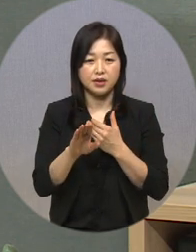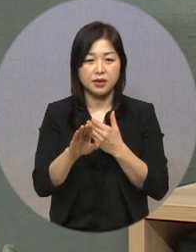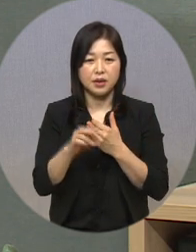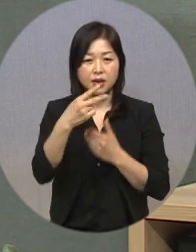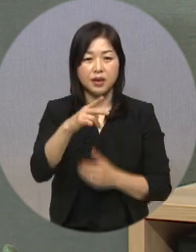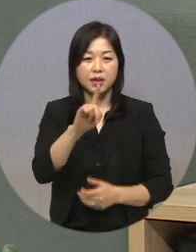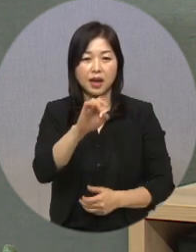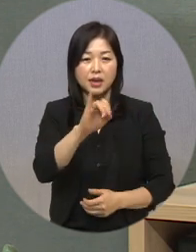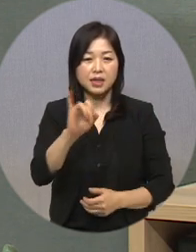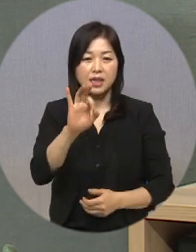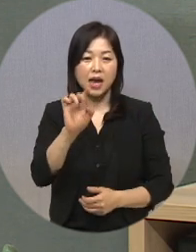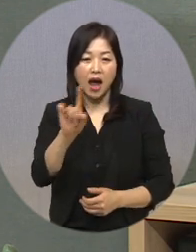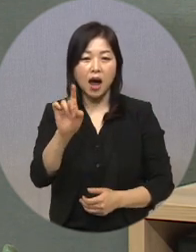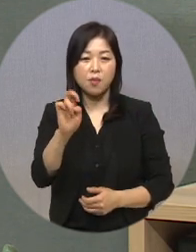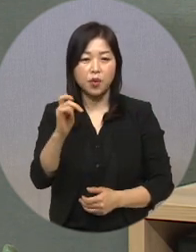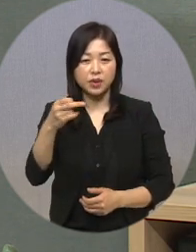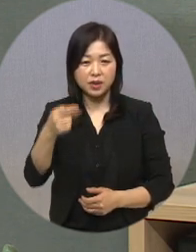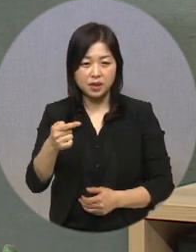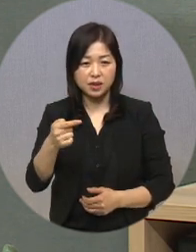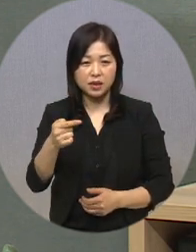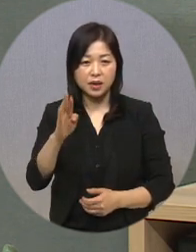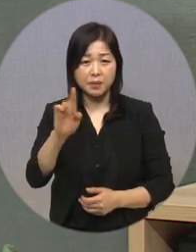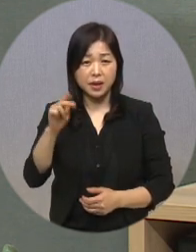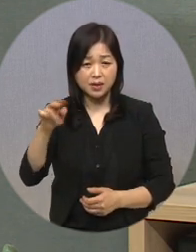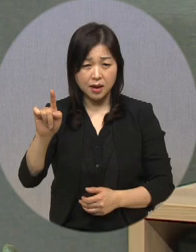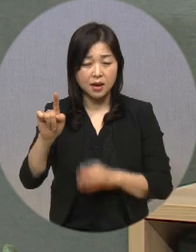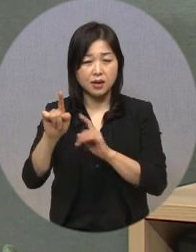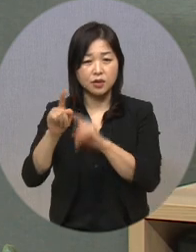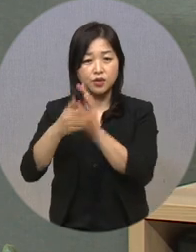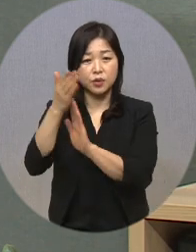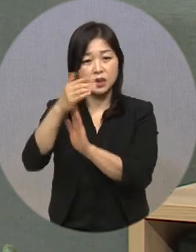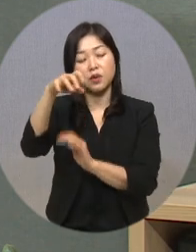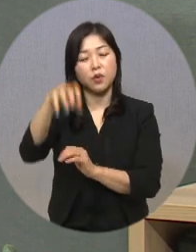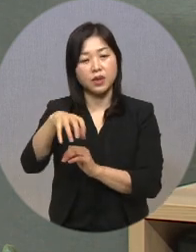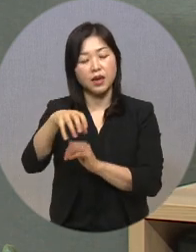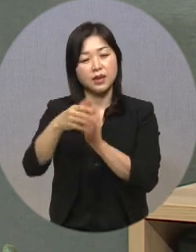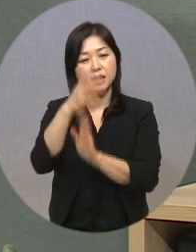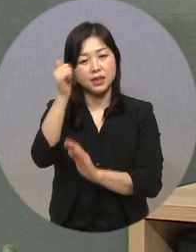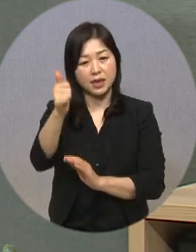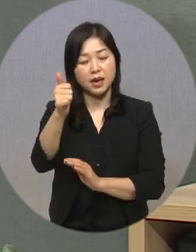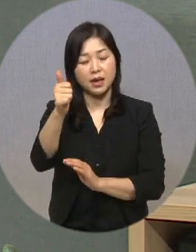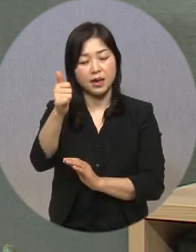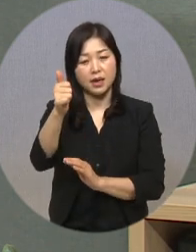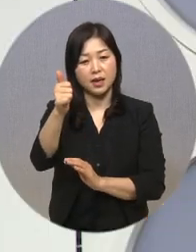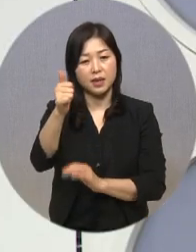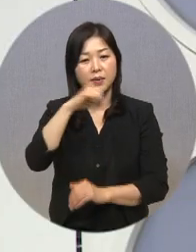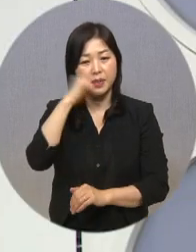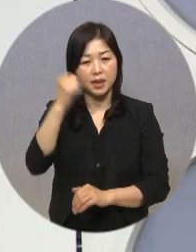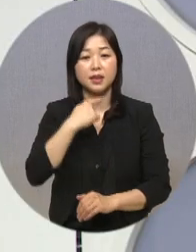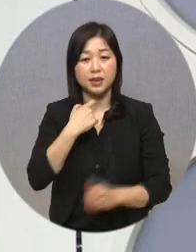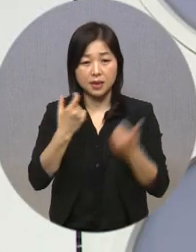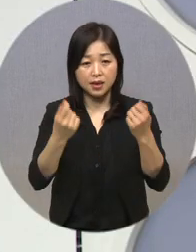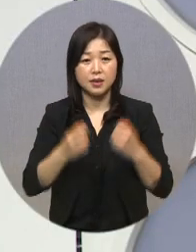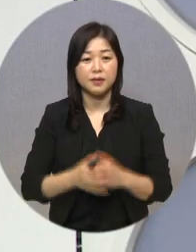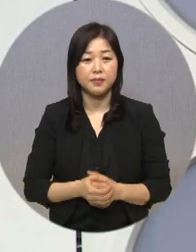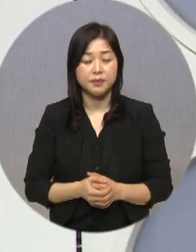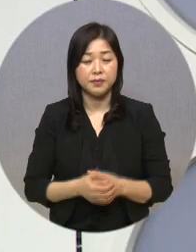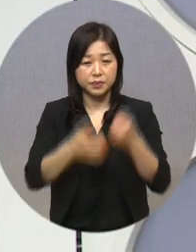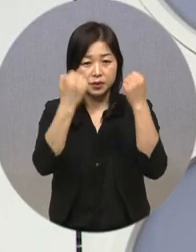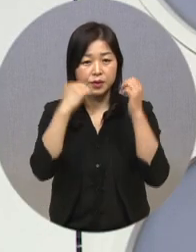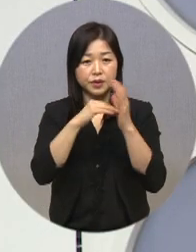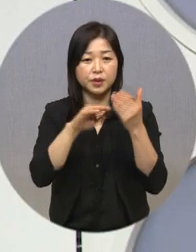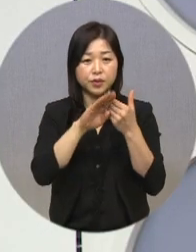다이아몬드 바시라는 한 도시의 시장에 또 당선이 되셨다고요? 예, 졸업하고